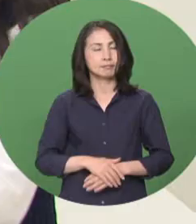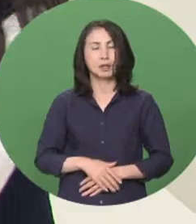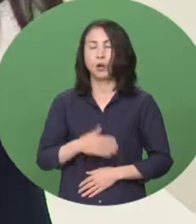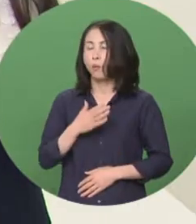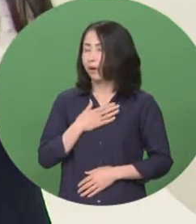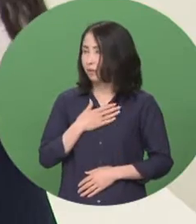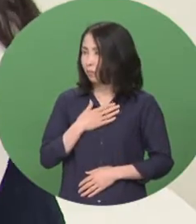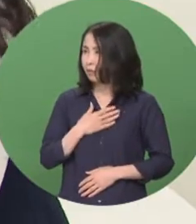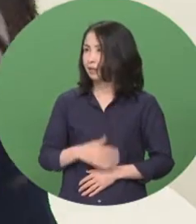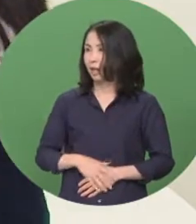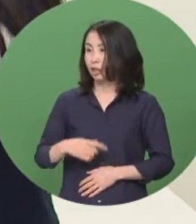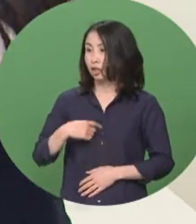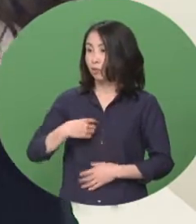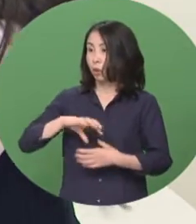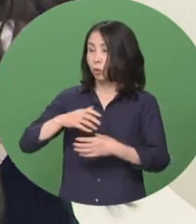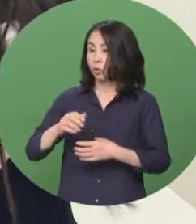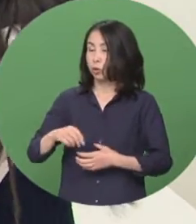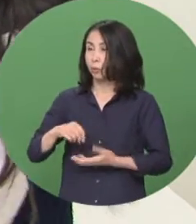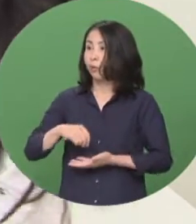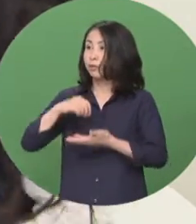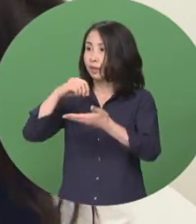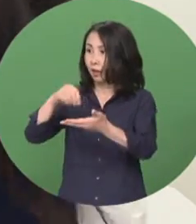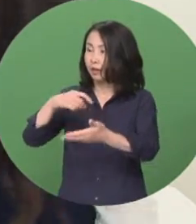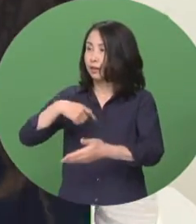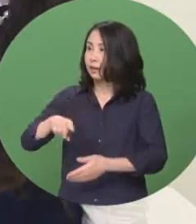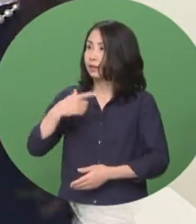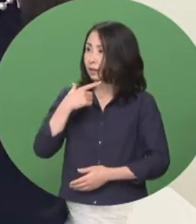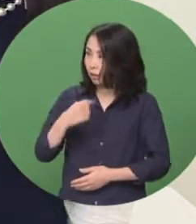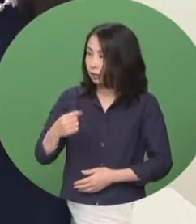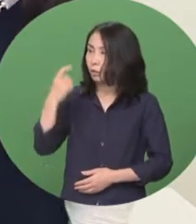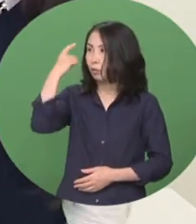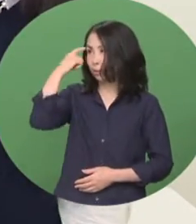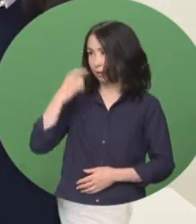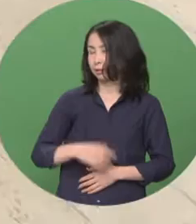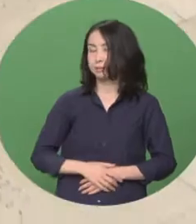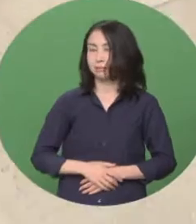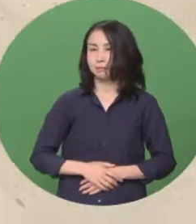じゃあ私もマイボトルを持って今から早速じゃあ行ってきます。 はい、